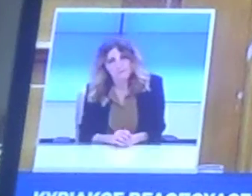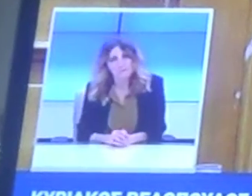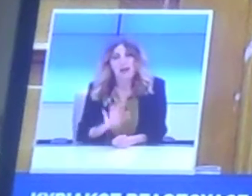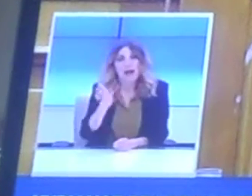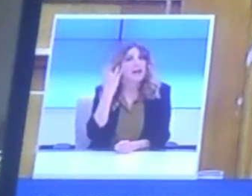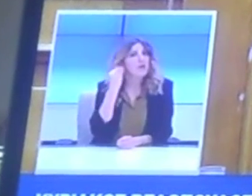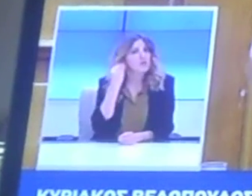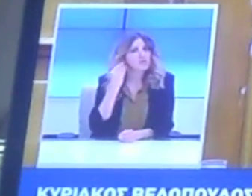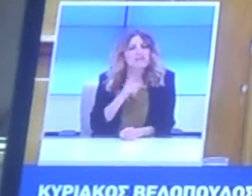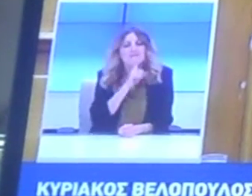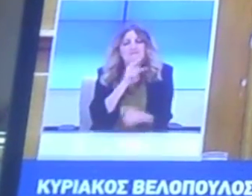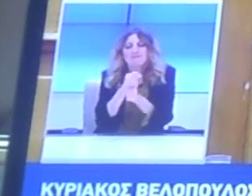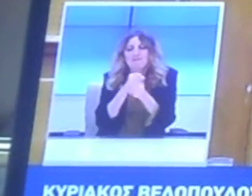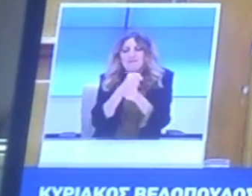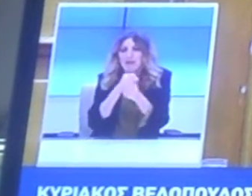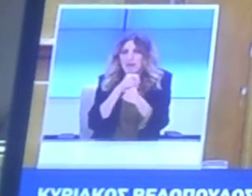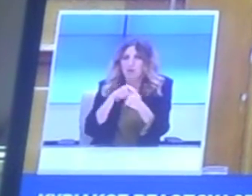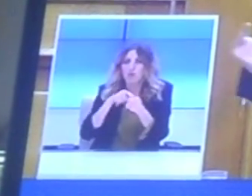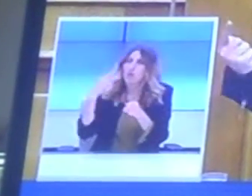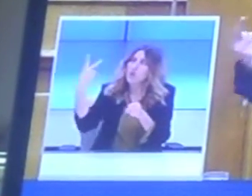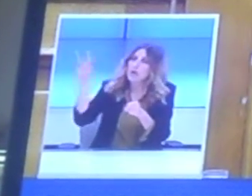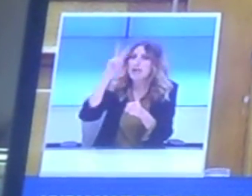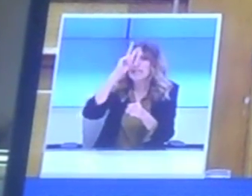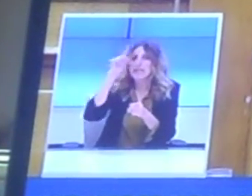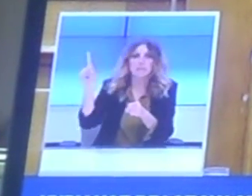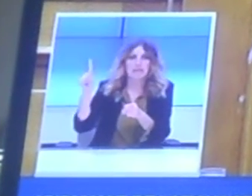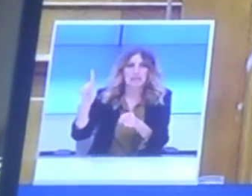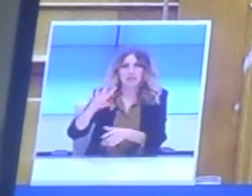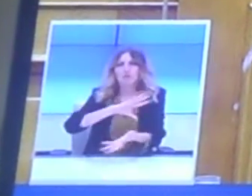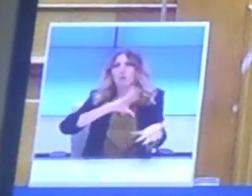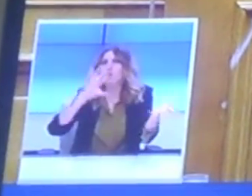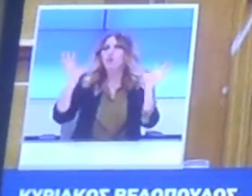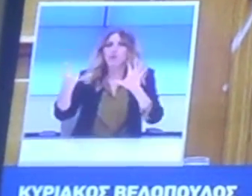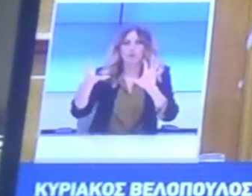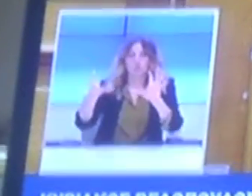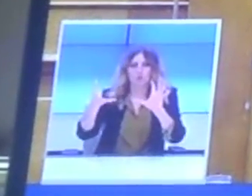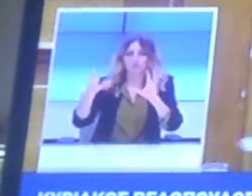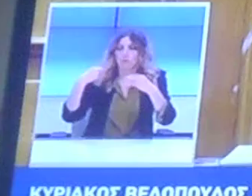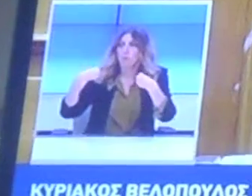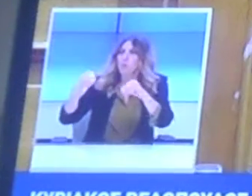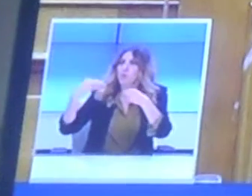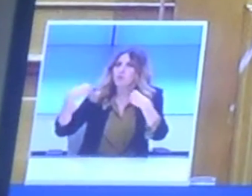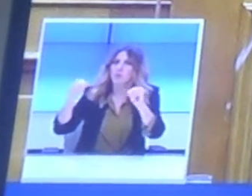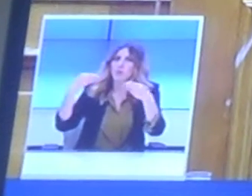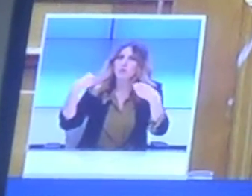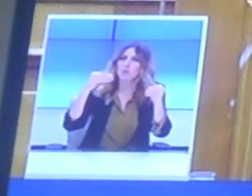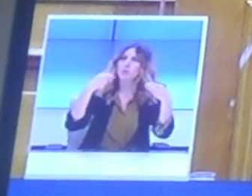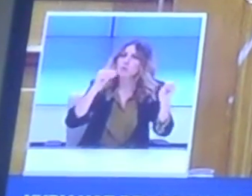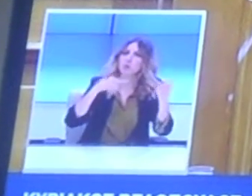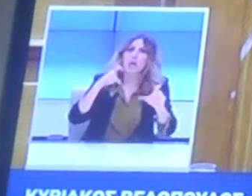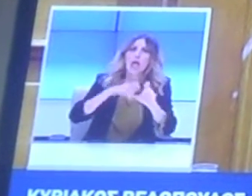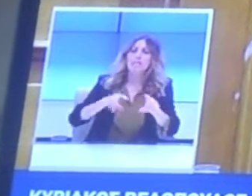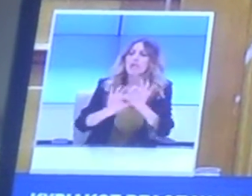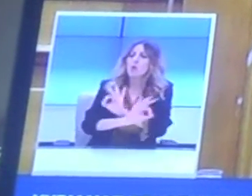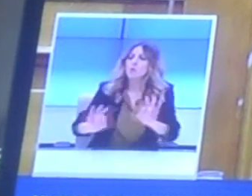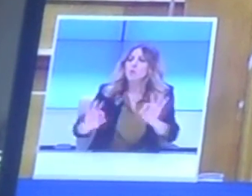φάρμακου Κοντεργκόν ήταν από τη Γερμανία. Σε όλο τον κόσμο πουλιόταν το φάρμακο, ακούστε, και η εταιρεία εγγυόταν ότι είναι